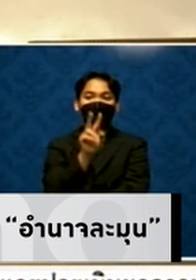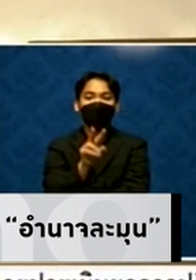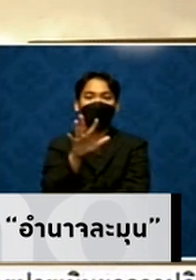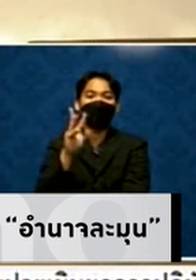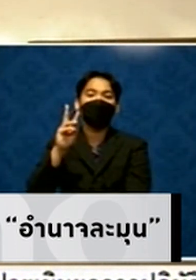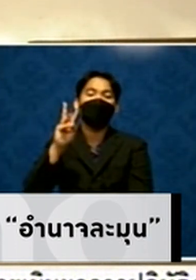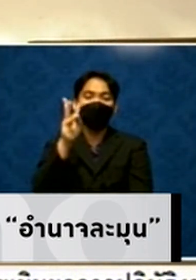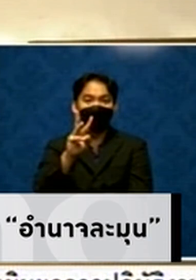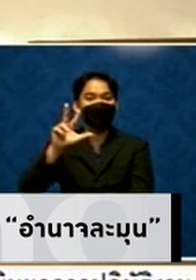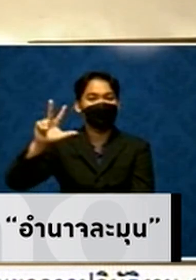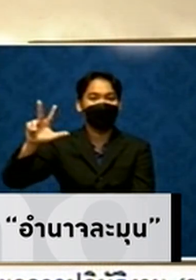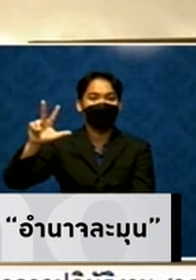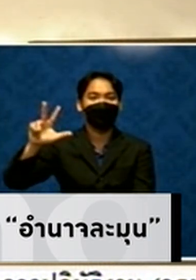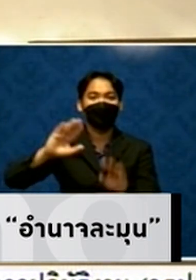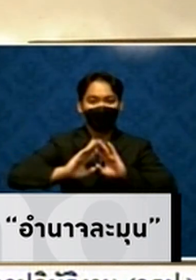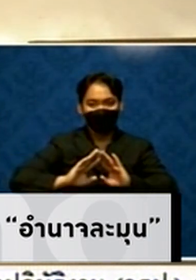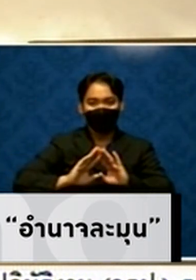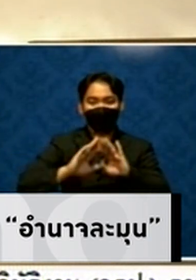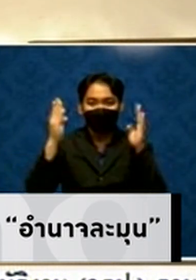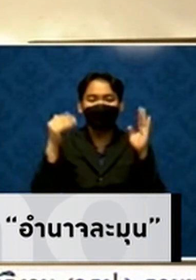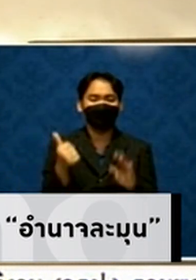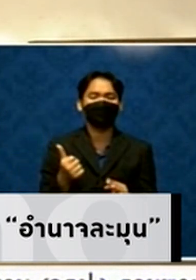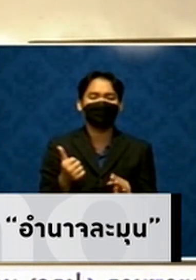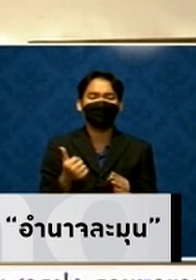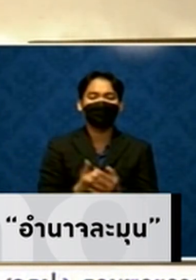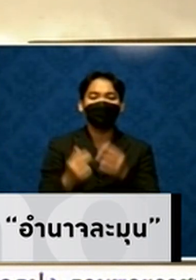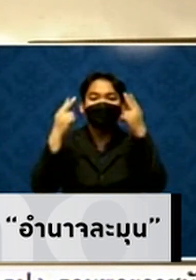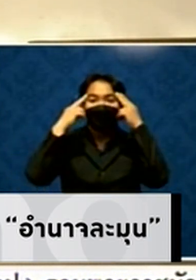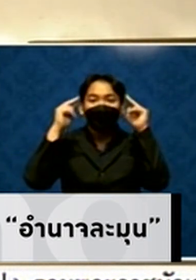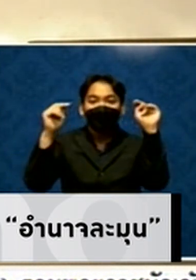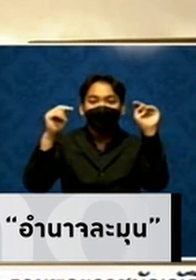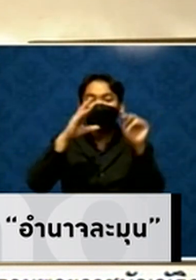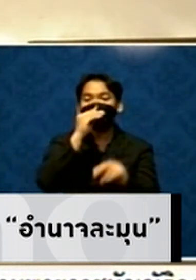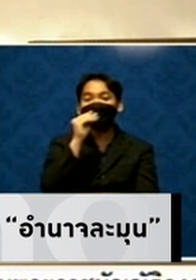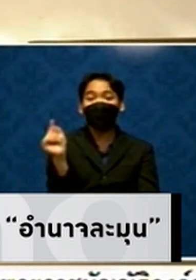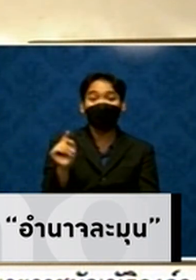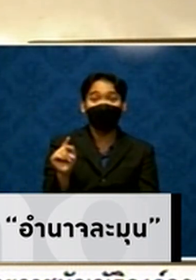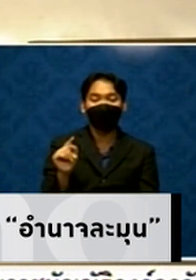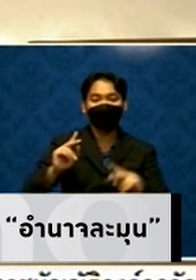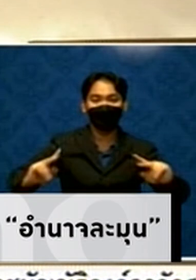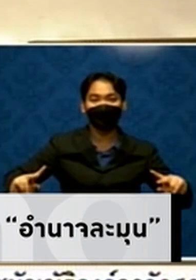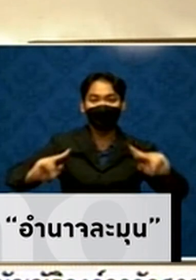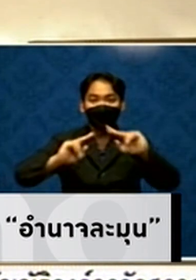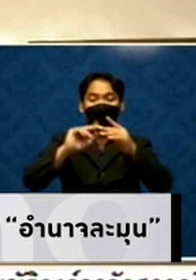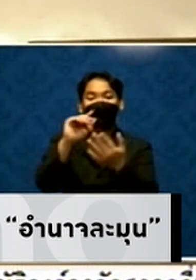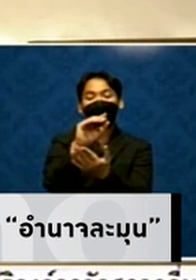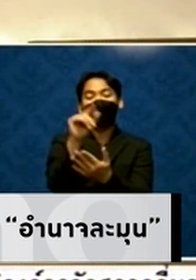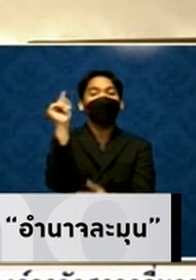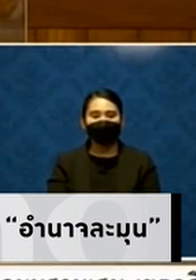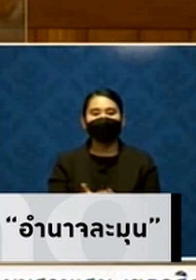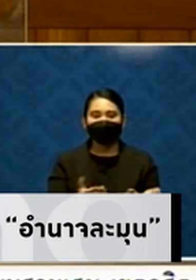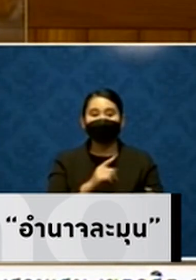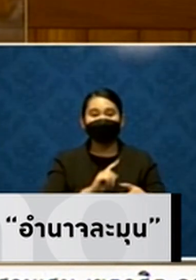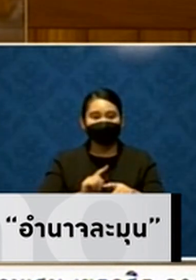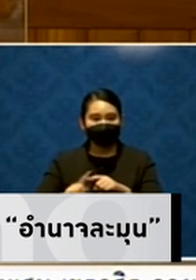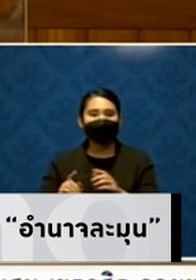ๆแต่กระทรวงต่างประเทศเอาเข้าจริงซอฟต์พาวเวอร์นี่เป็นเรื่อง IR โดยตรงเรื่องความสัมพันธ์ระหว่างประเทศโดย